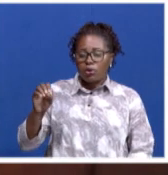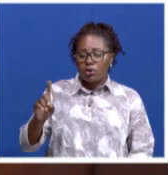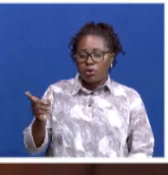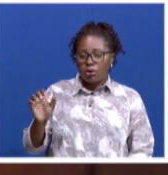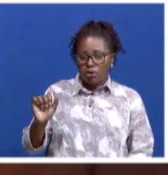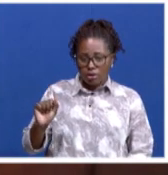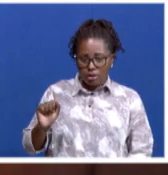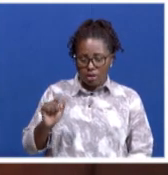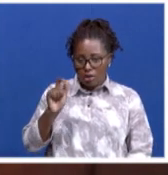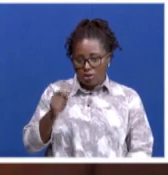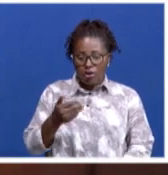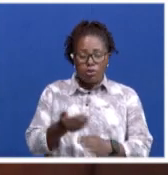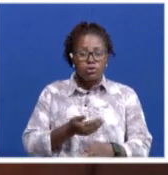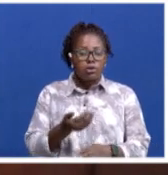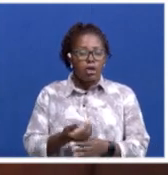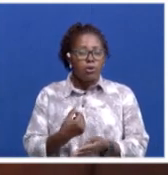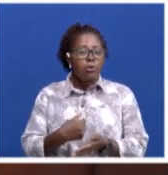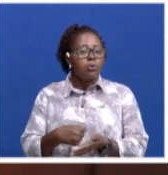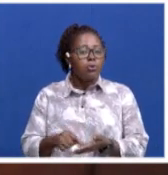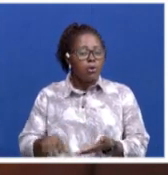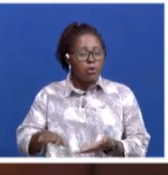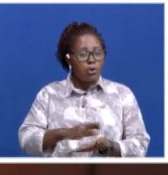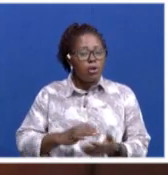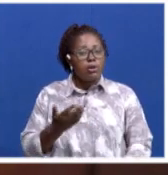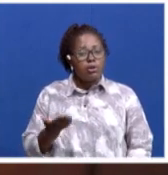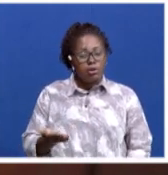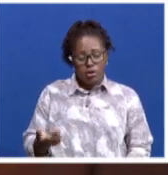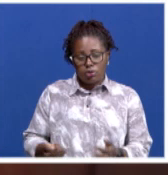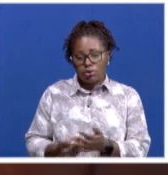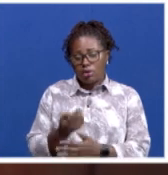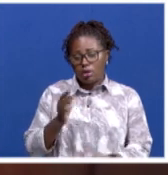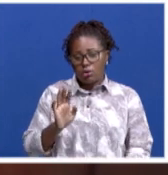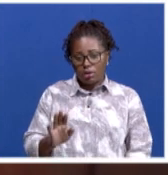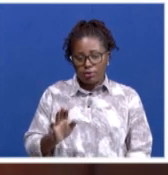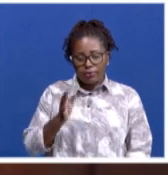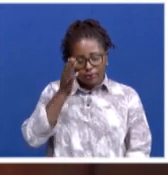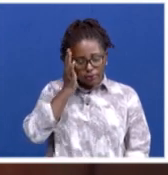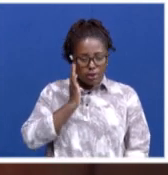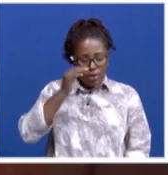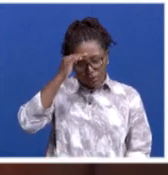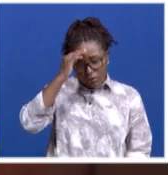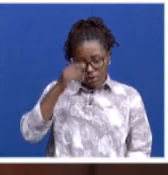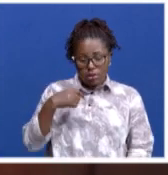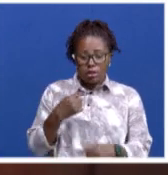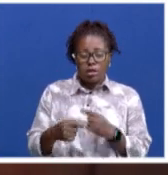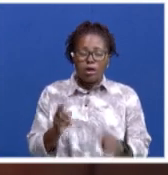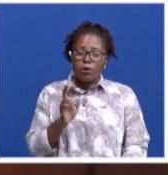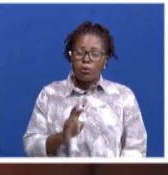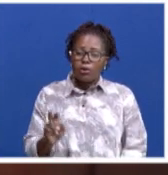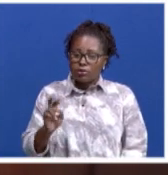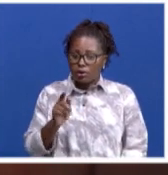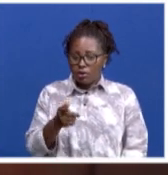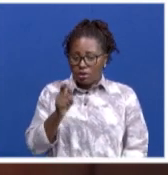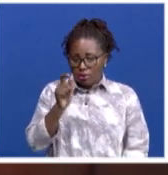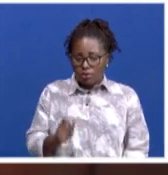wame kununu uoga kwenye eneo hilo na kutoka kw jeshi la polisi lend kfa huo mtu ambe